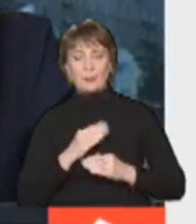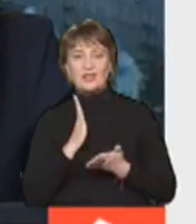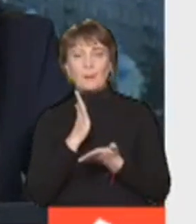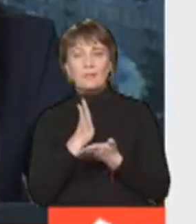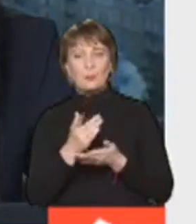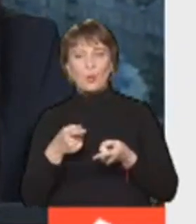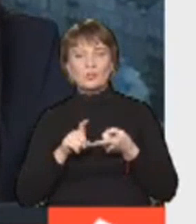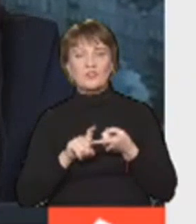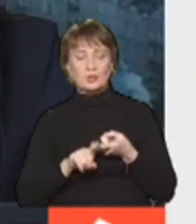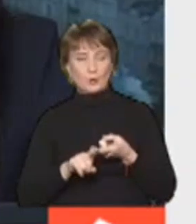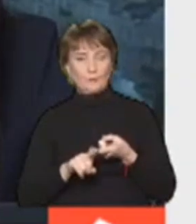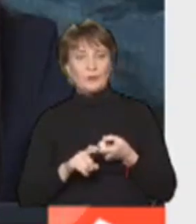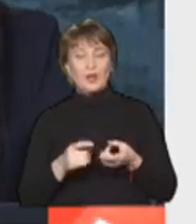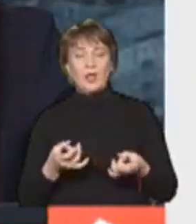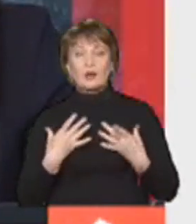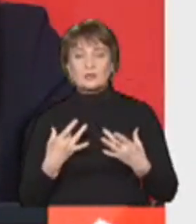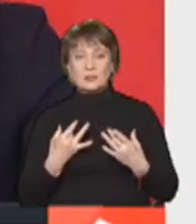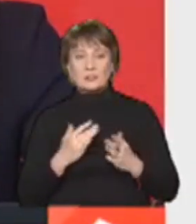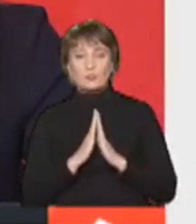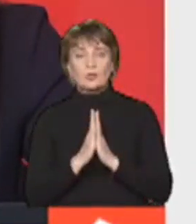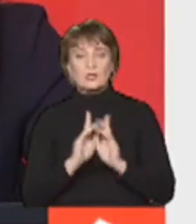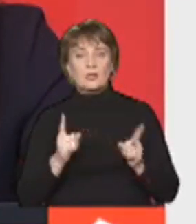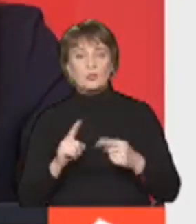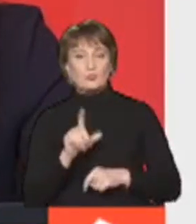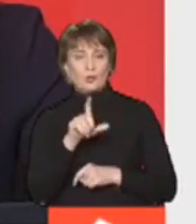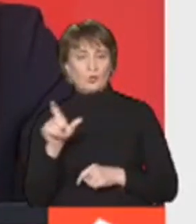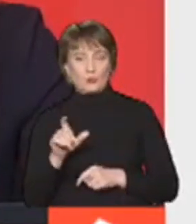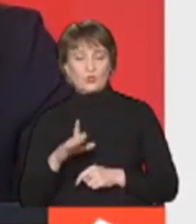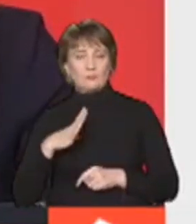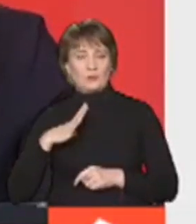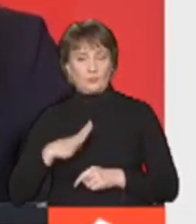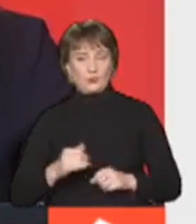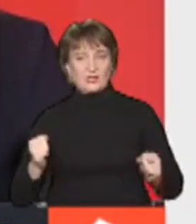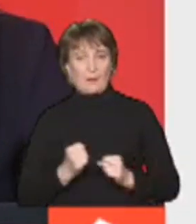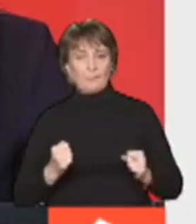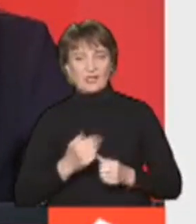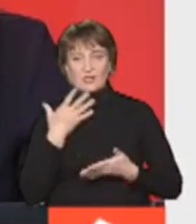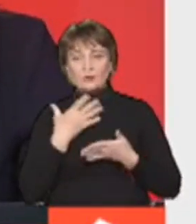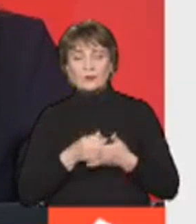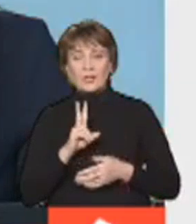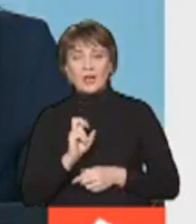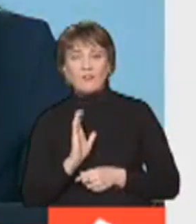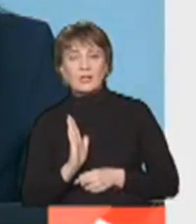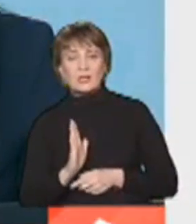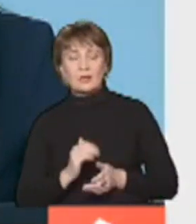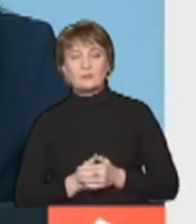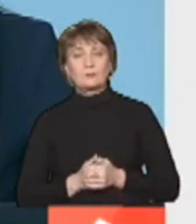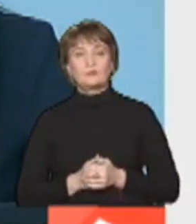зв'язку. Уляно, розкажи, будь ласка, чому людям доводиться мерзнути у власних квартирах?